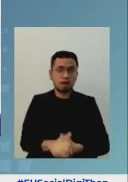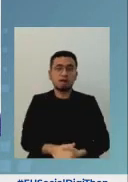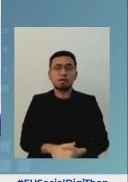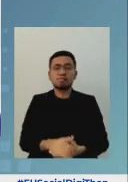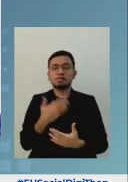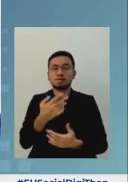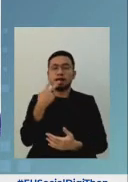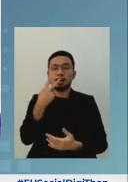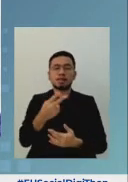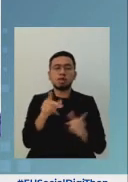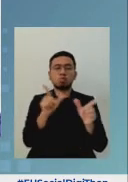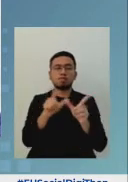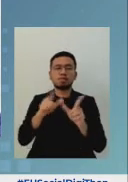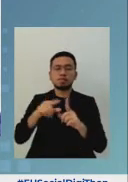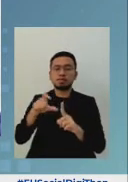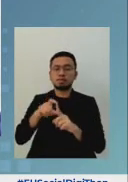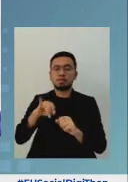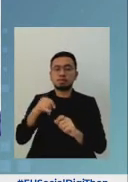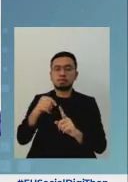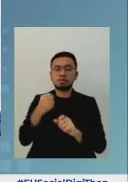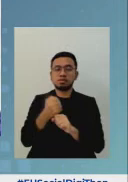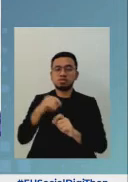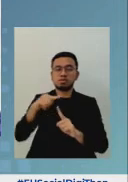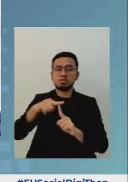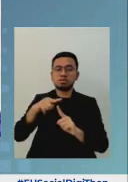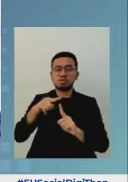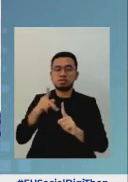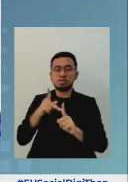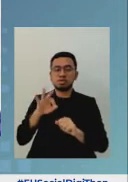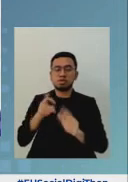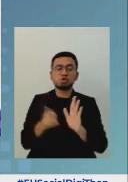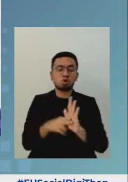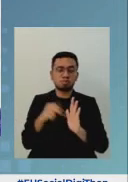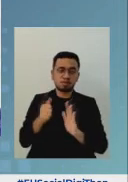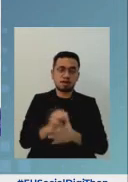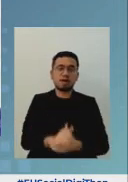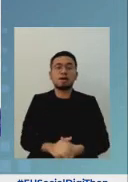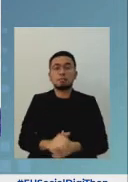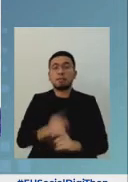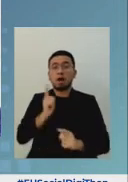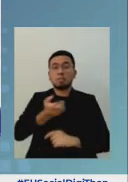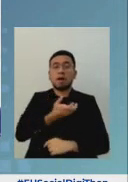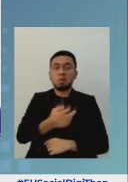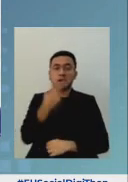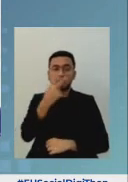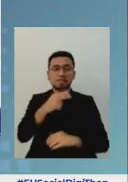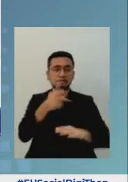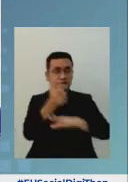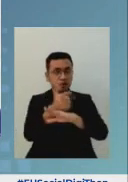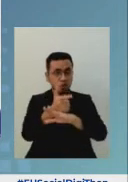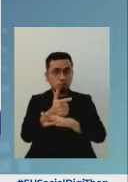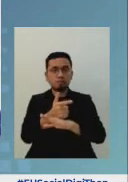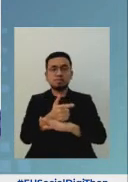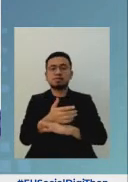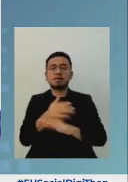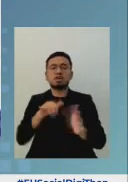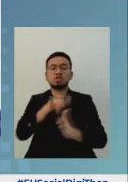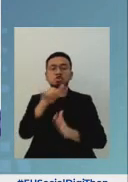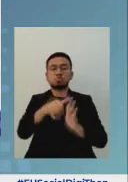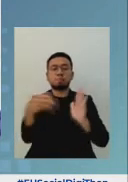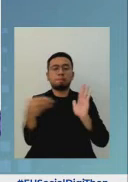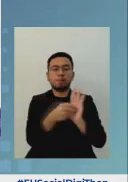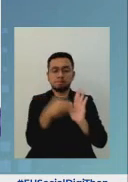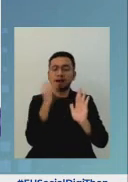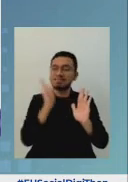digiton.eu ya. Nanti bisa, dan rekaman materinya juga ada di YouTube Uni Eropa untuk Indonesia. Setiap hari ada bisa diakses